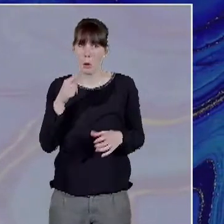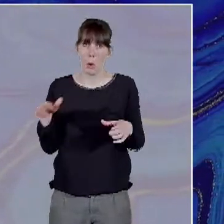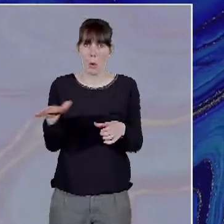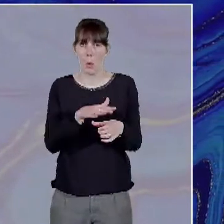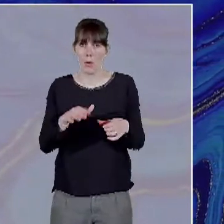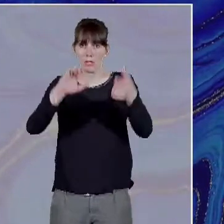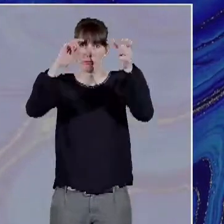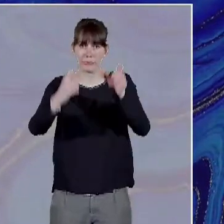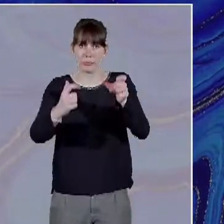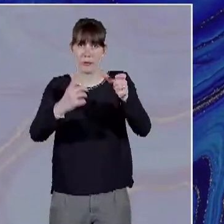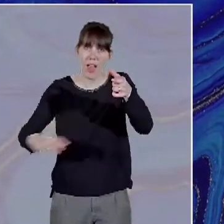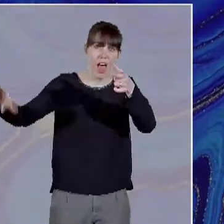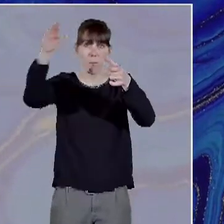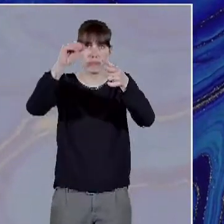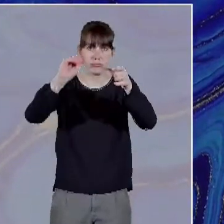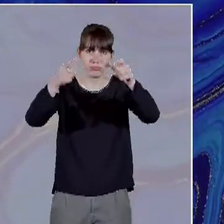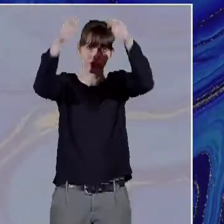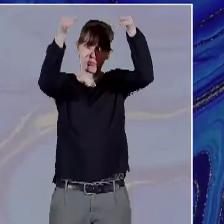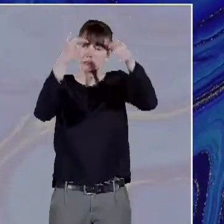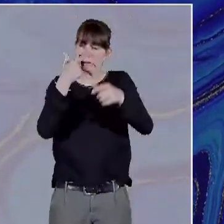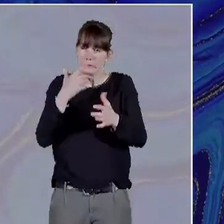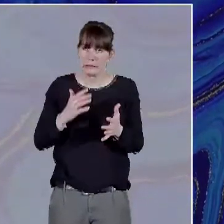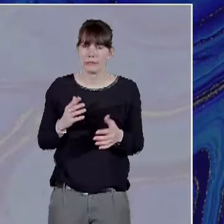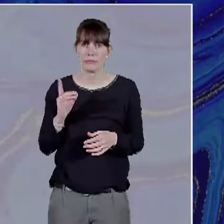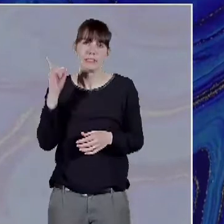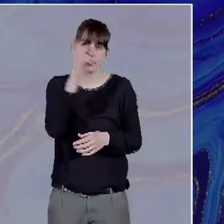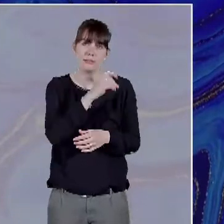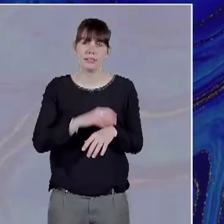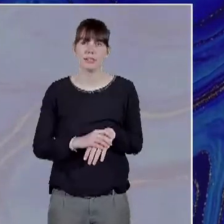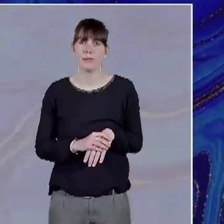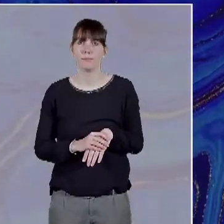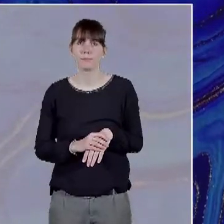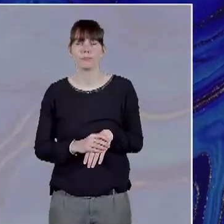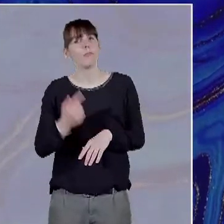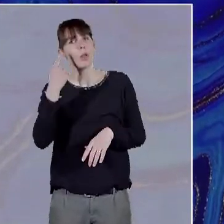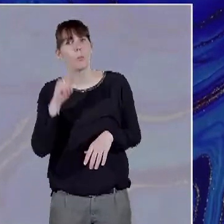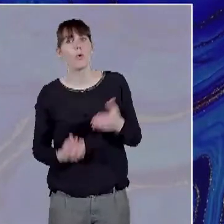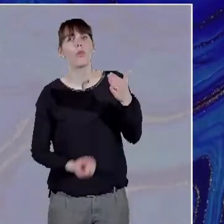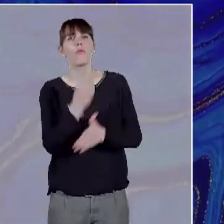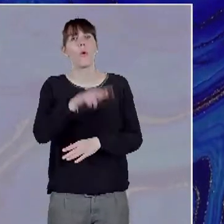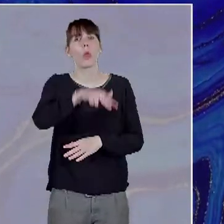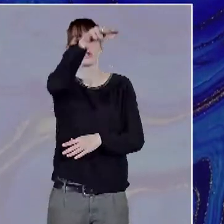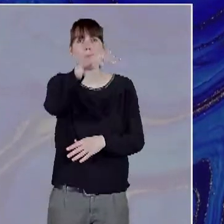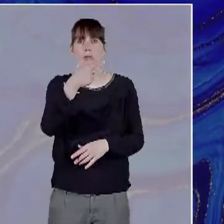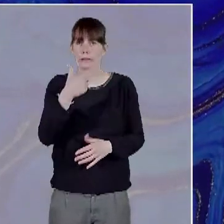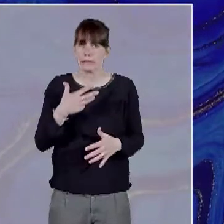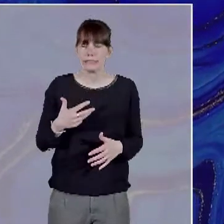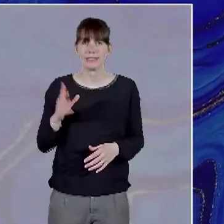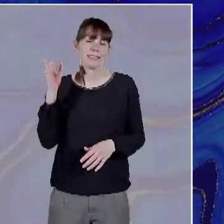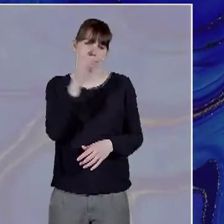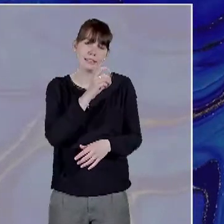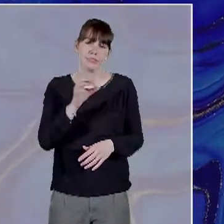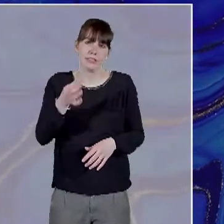Surélever, c'est possible, en effet, mais ça, c'est pour construire des logements, ce n'est pas de la rénovation énergétique, mais en tout cas, ça, c'est plus Yann Brossat, genre logement, qui est dans ce